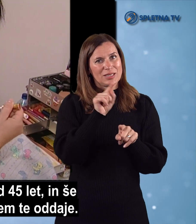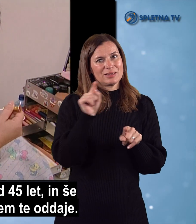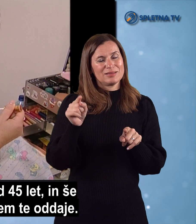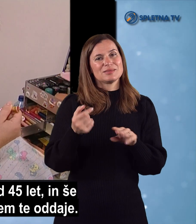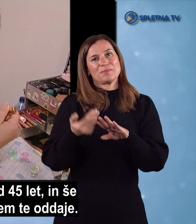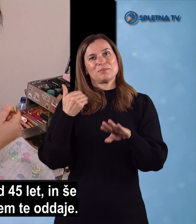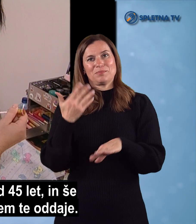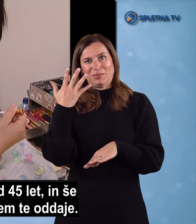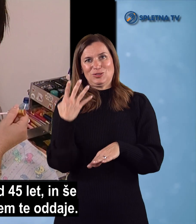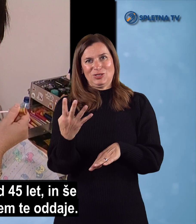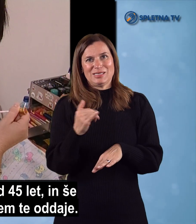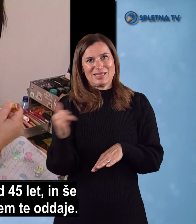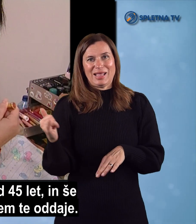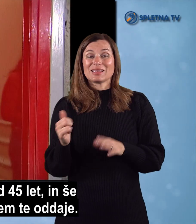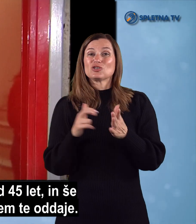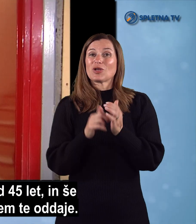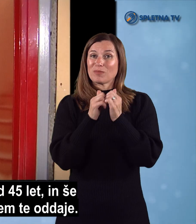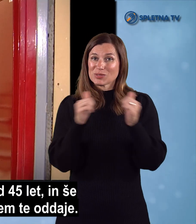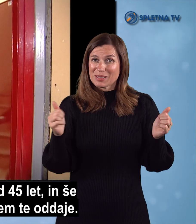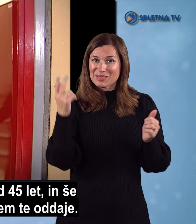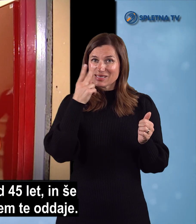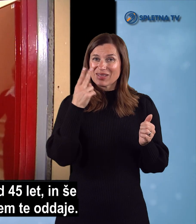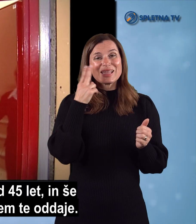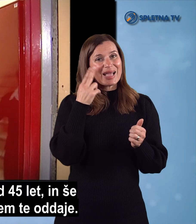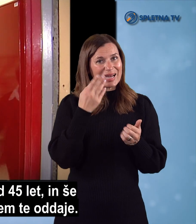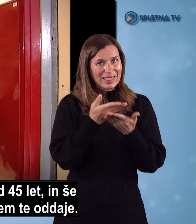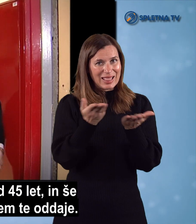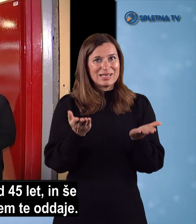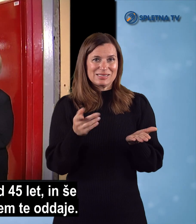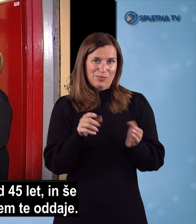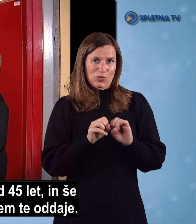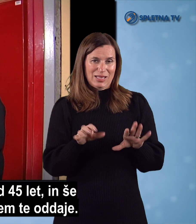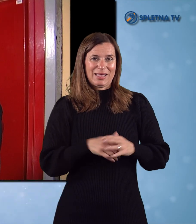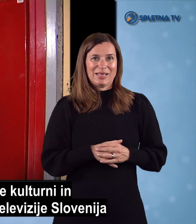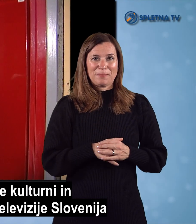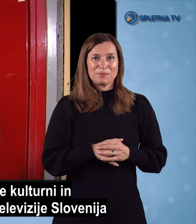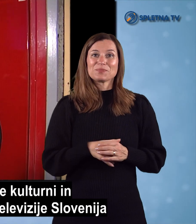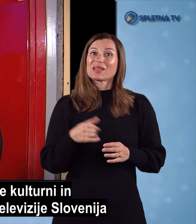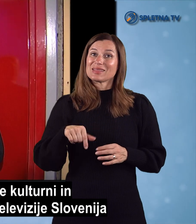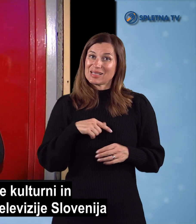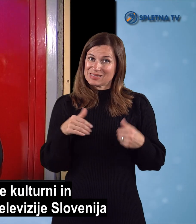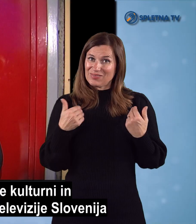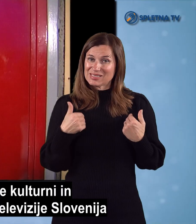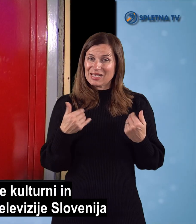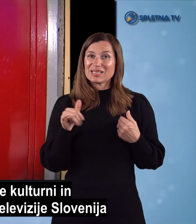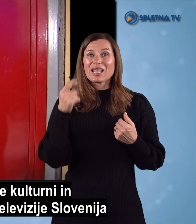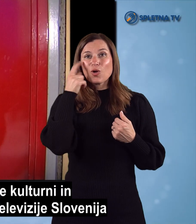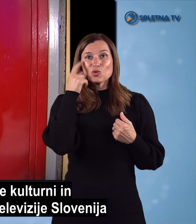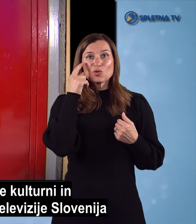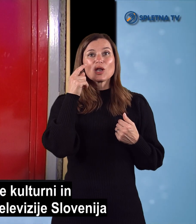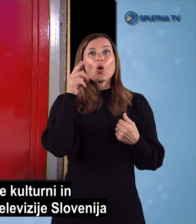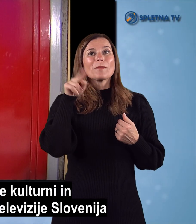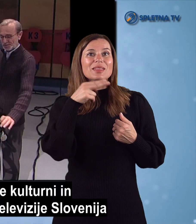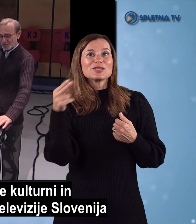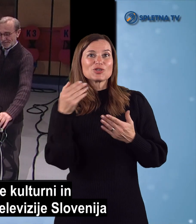izpred 45 let in še posebej seveda gledalcem te oddaje. Veseli nas, da je kulturni in